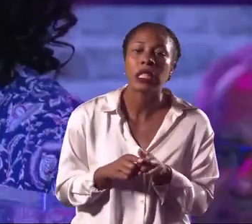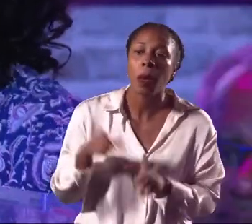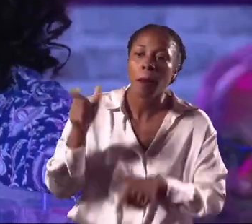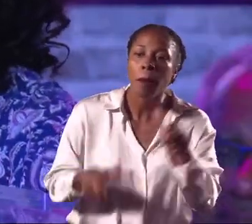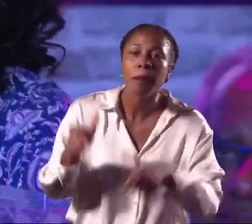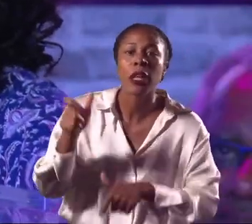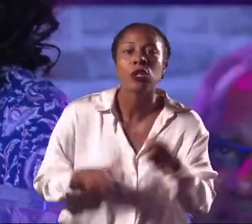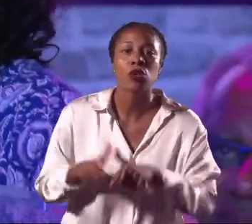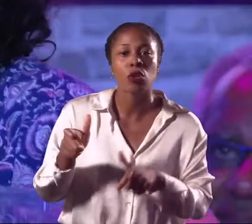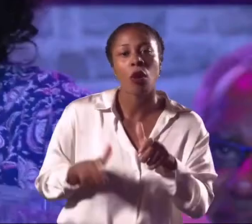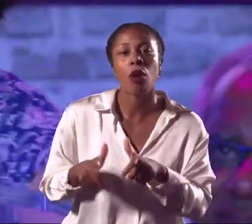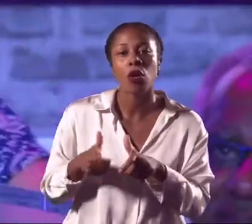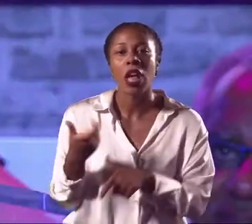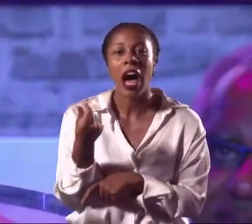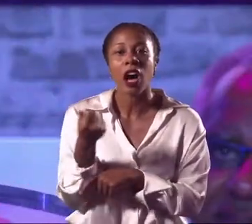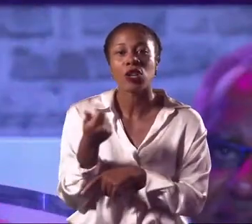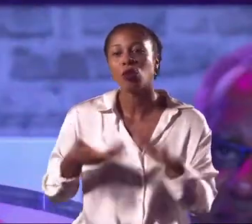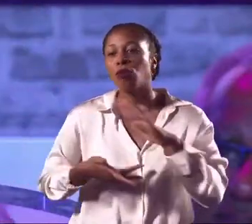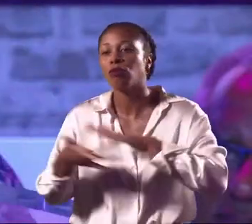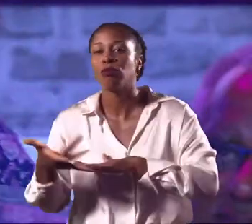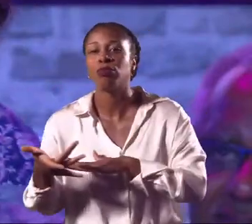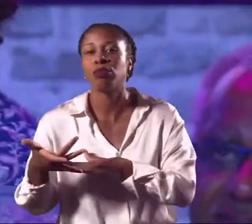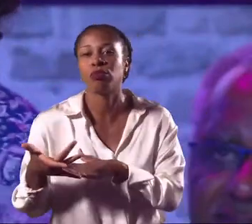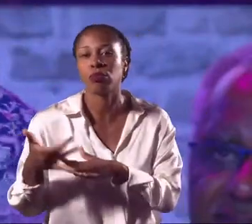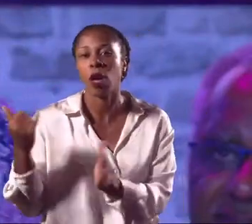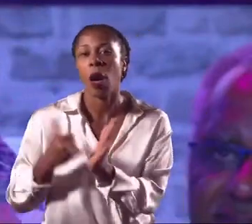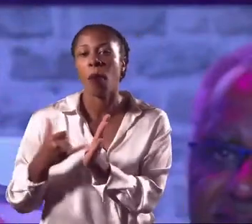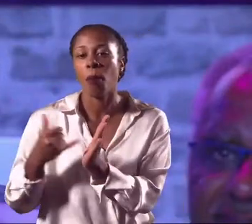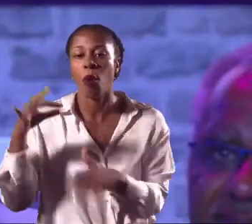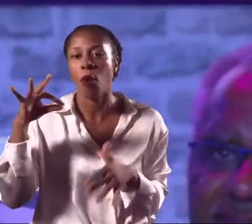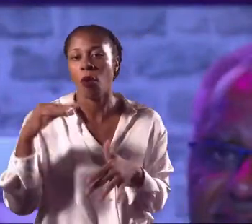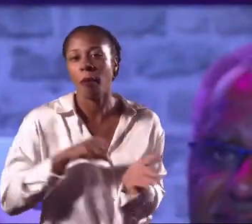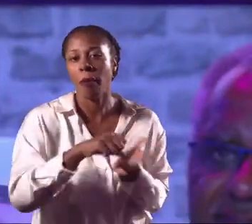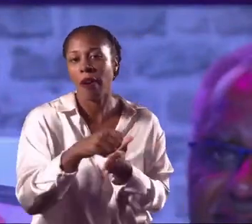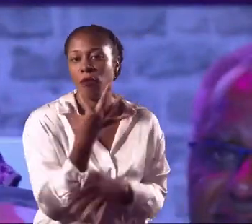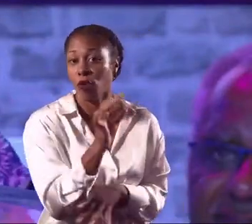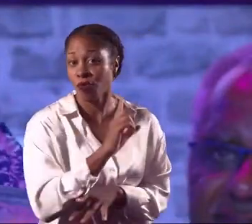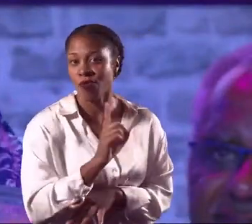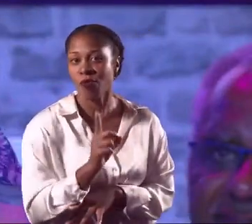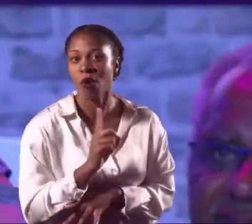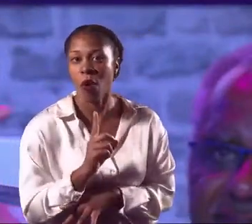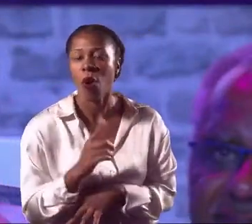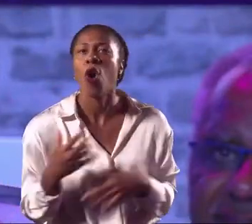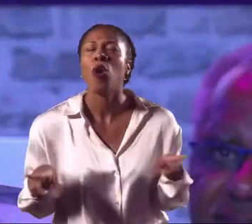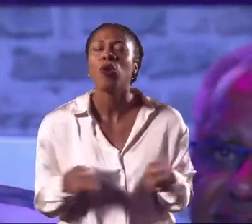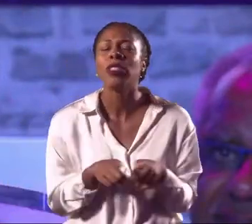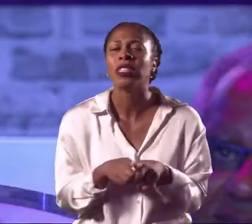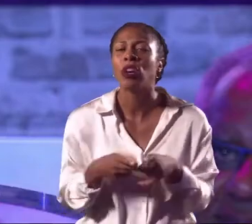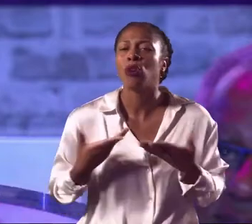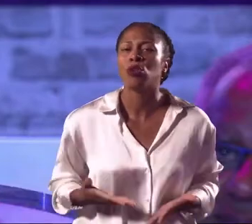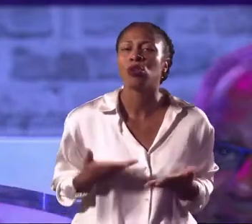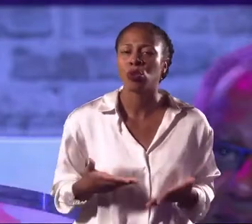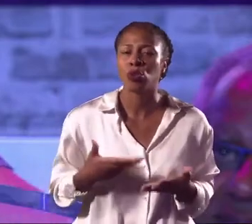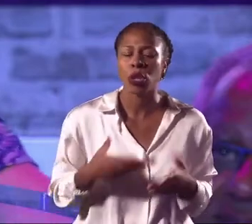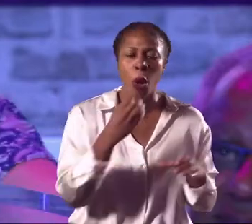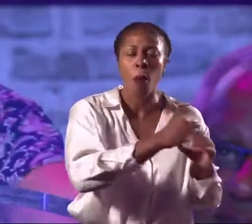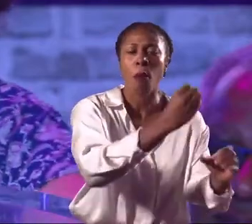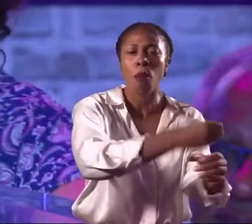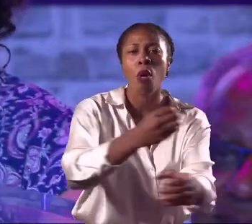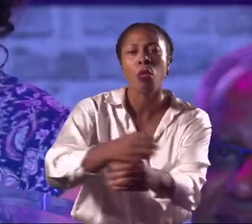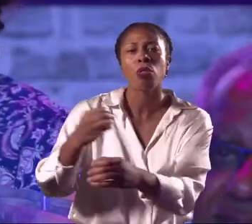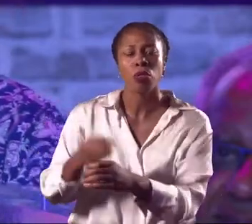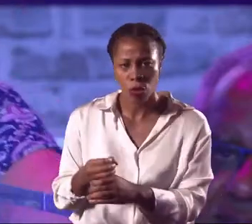des évadés fiscaux. On pourrait, je crois que Bernard Arnault nous disait, les planteurs aujourd'hui étaient en train de reprendre une des